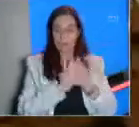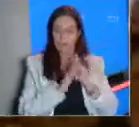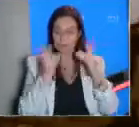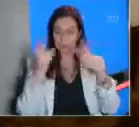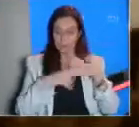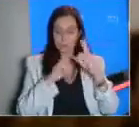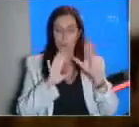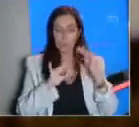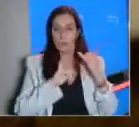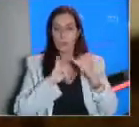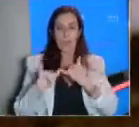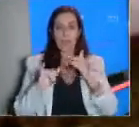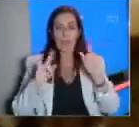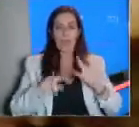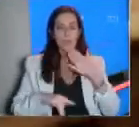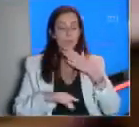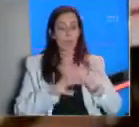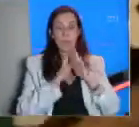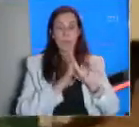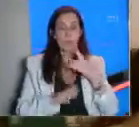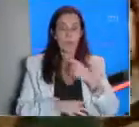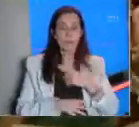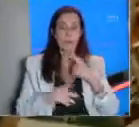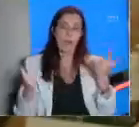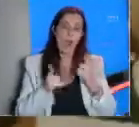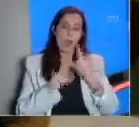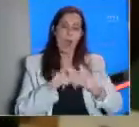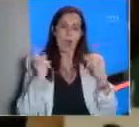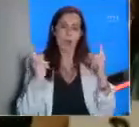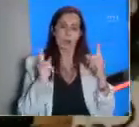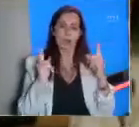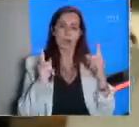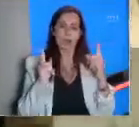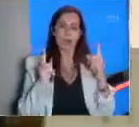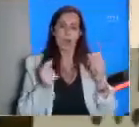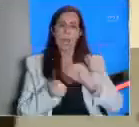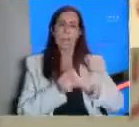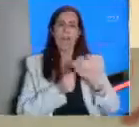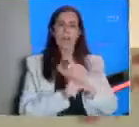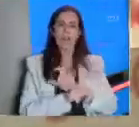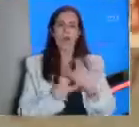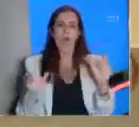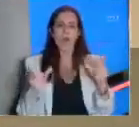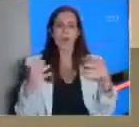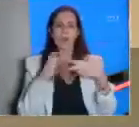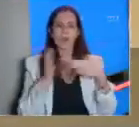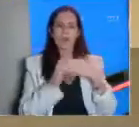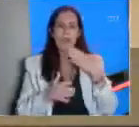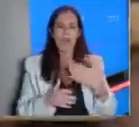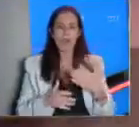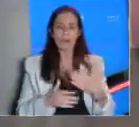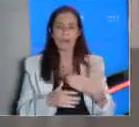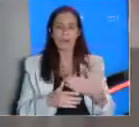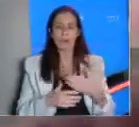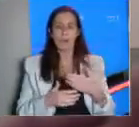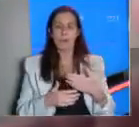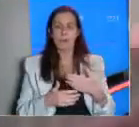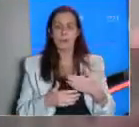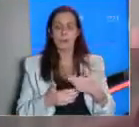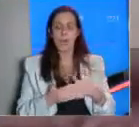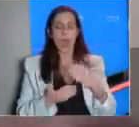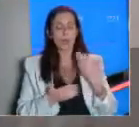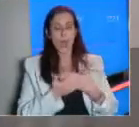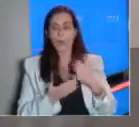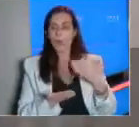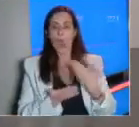הסכם הייצוא הישראלי למצרים. כל מה שמדברים זה חגיגה אחרת. מחקנו את החוב לחברת החשמל הישראלית. שורה תחתונה,